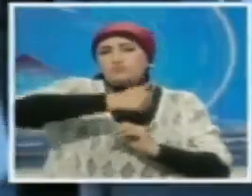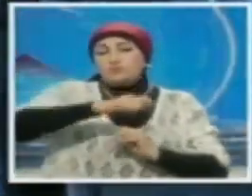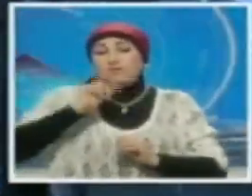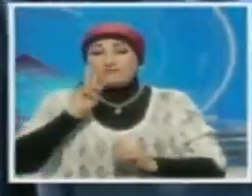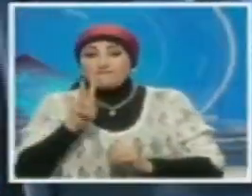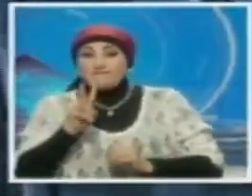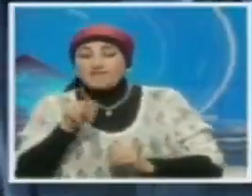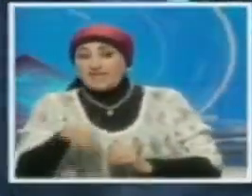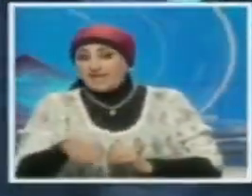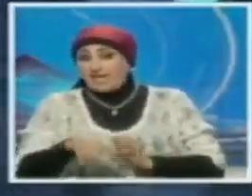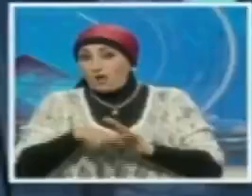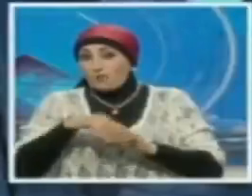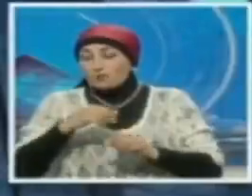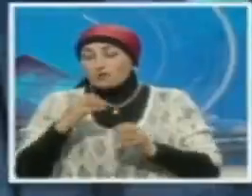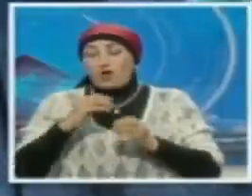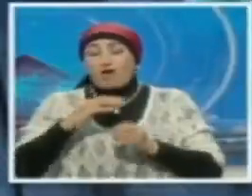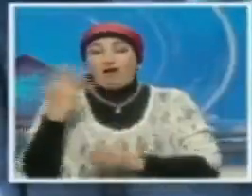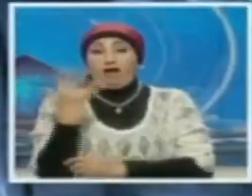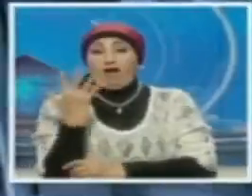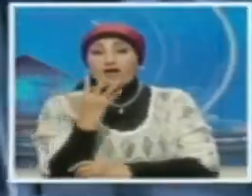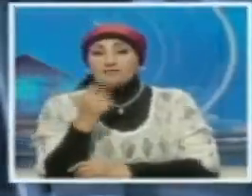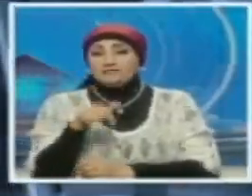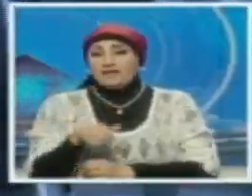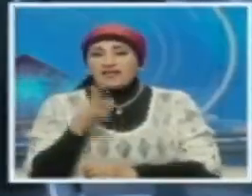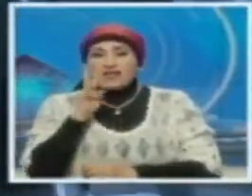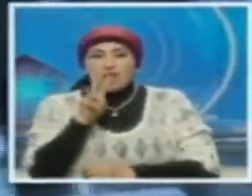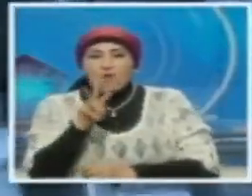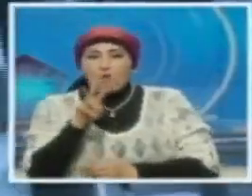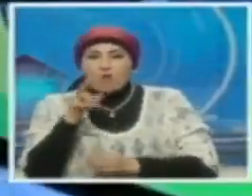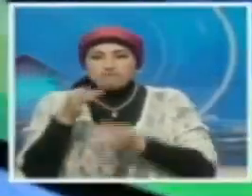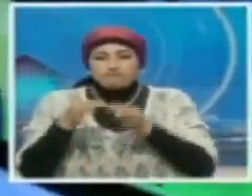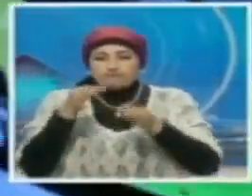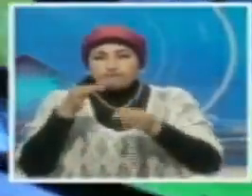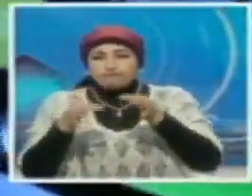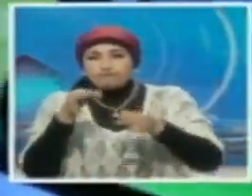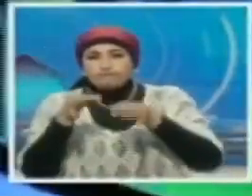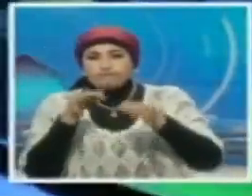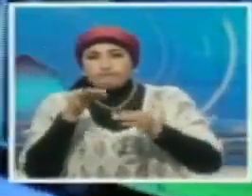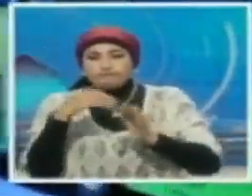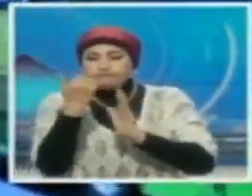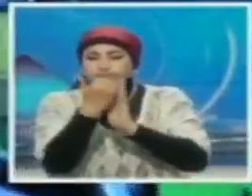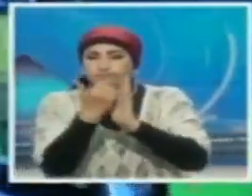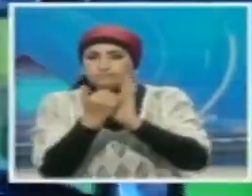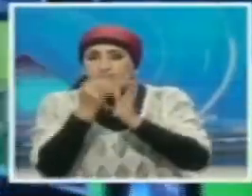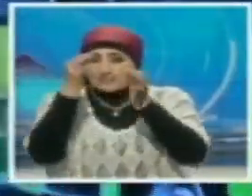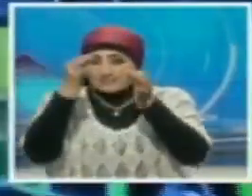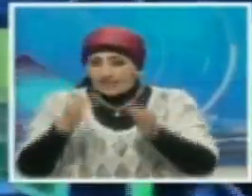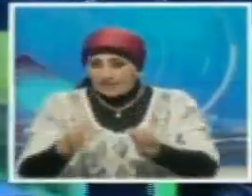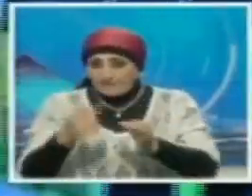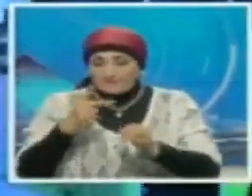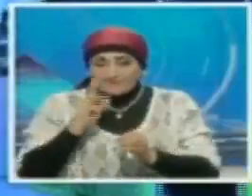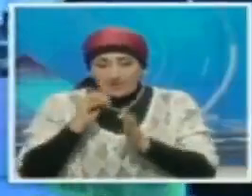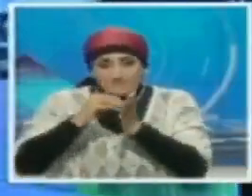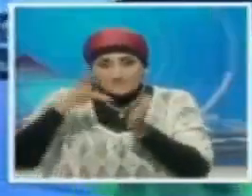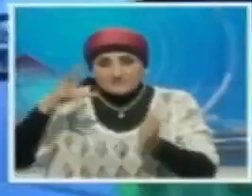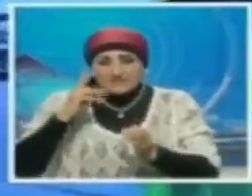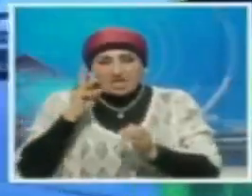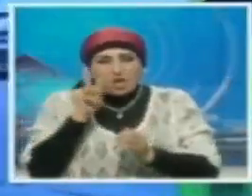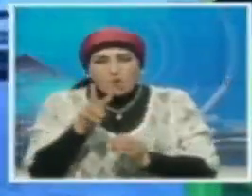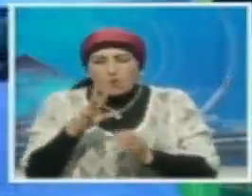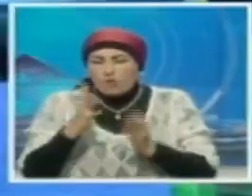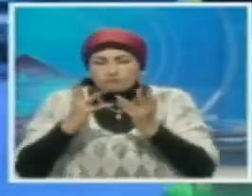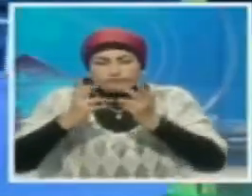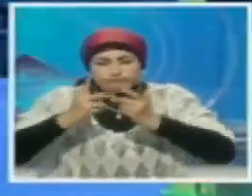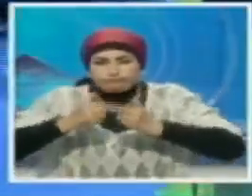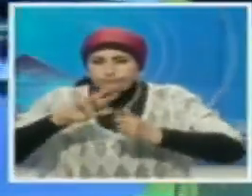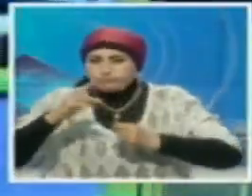الوطنية للمشروعات الخضراء الذكية خضعت لمقاييس ومعايير محددة، في مقدمتها مدى توافقها مع